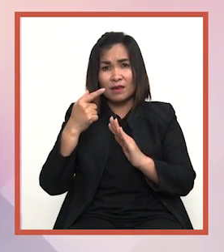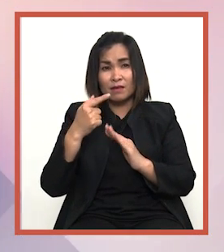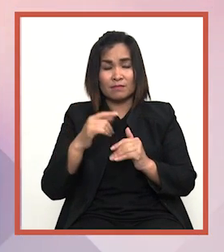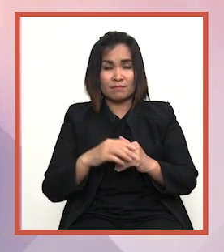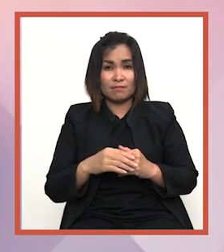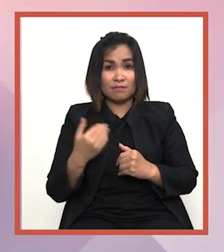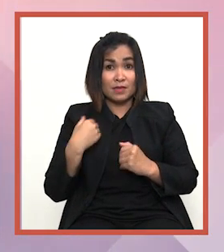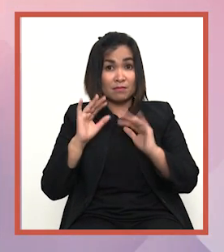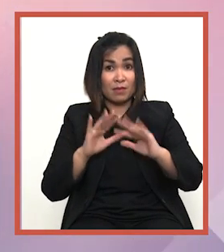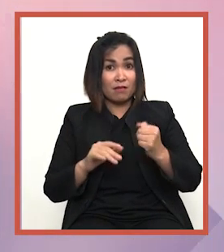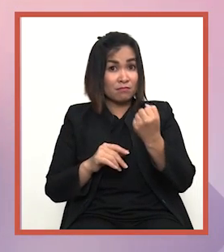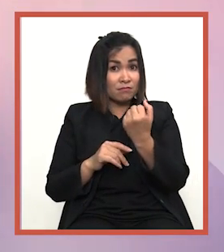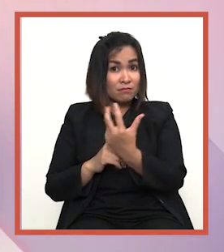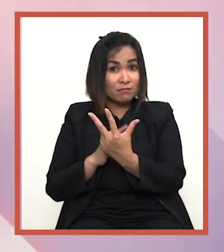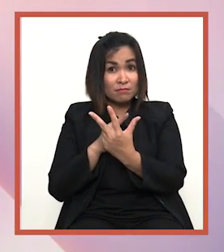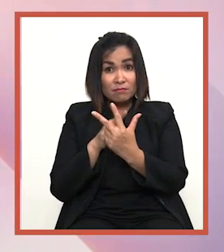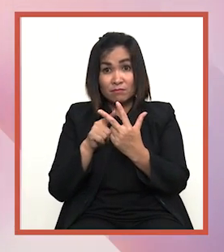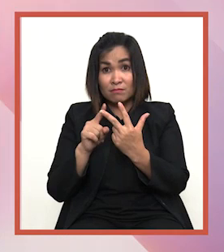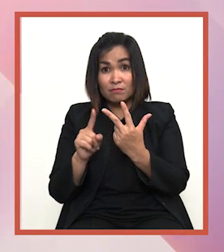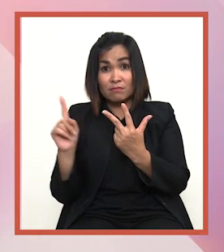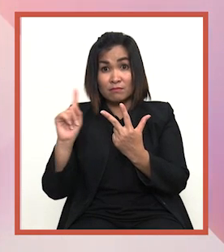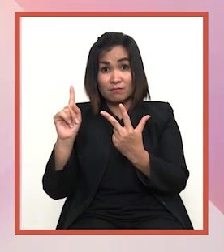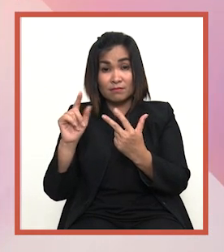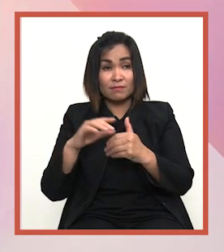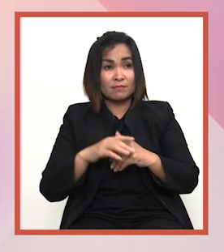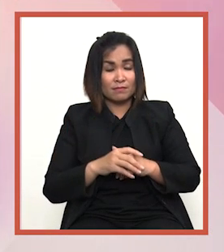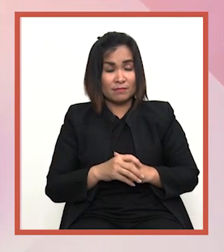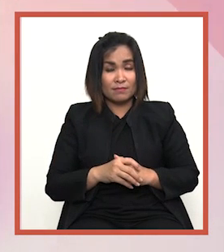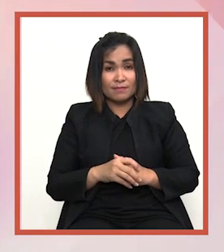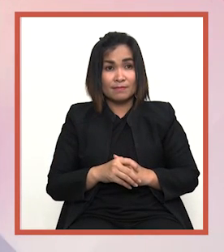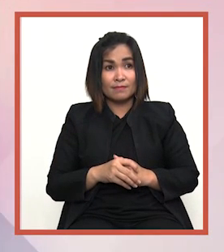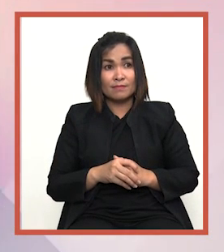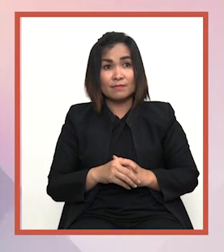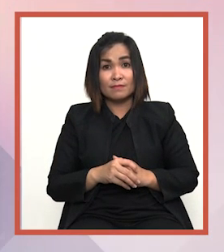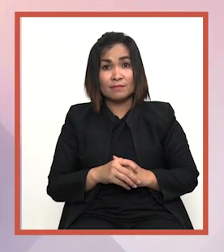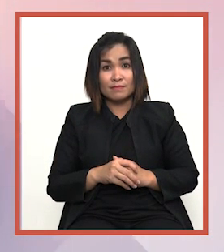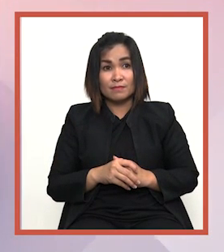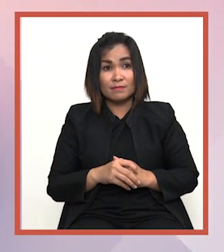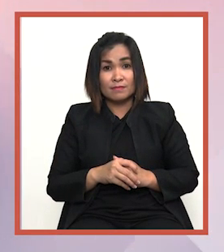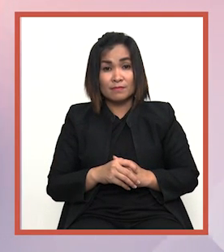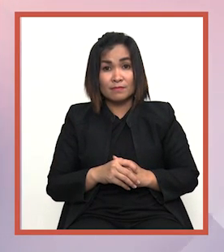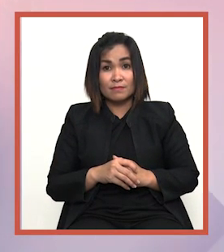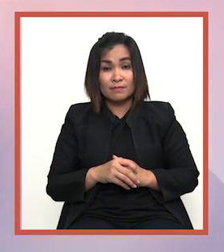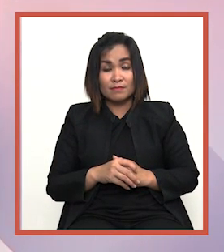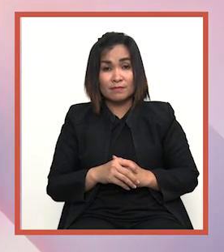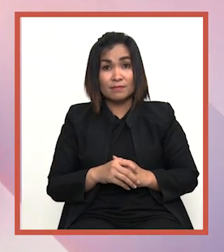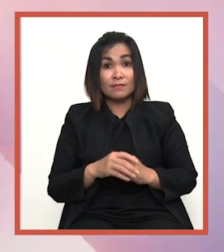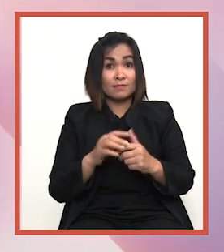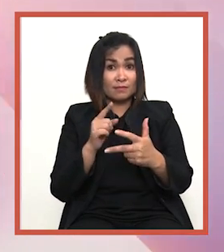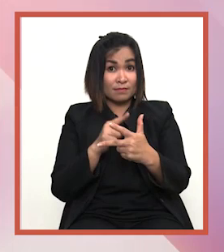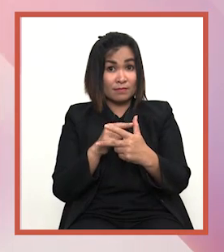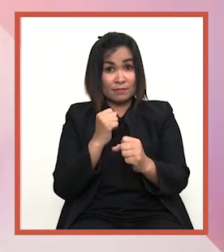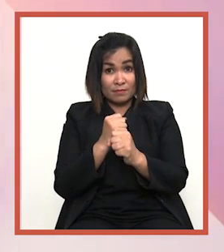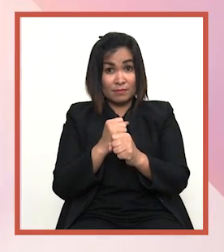สวิตช์3ทางครับลักษณะโดยทั่วไปนะครับนะภายนอกนะครับนะลักษณะแบบงานสม